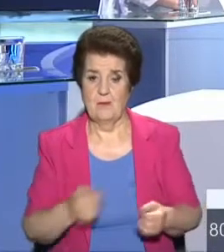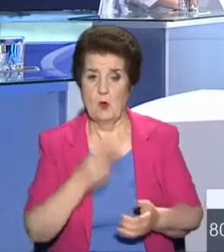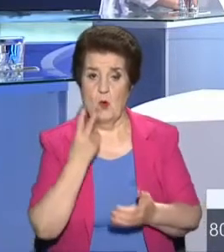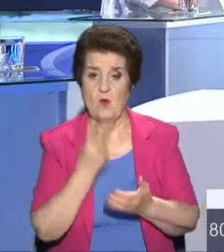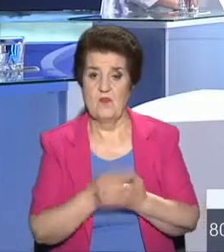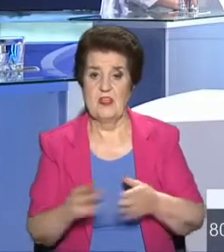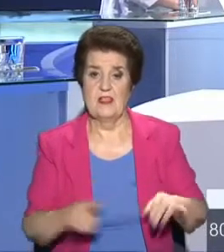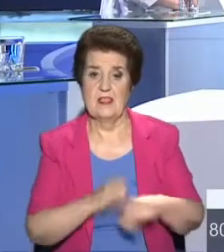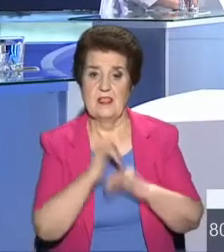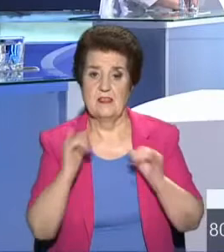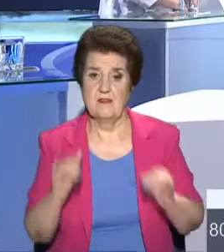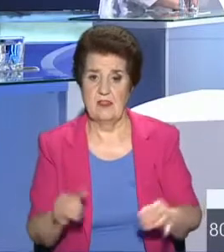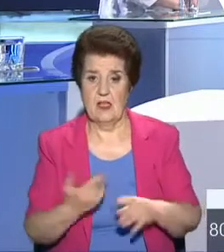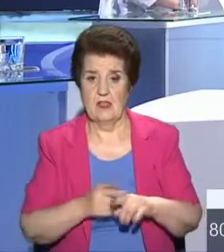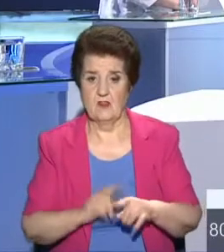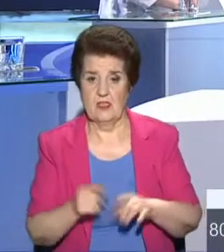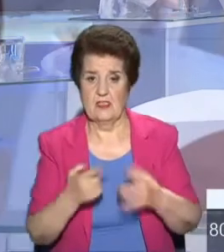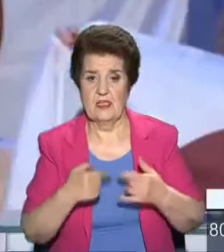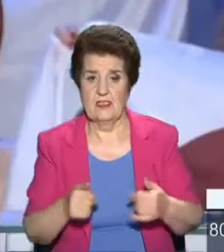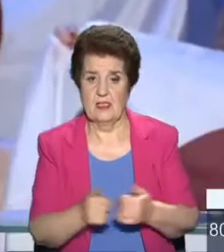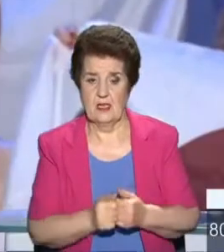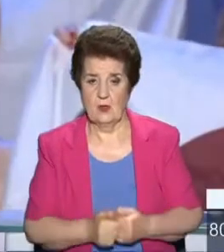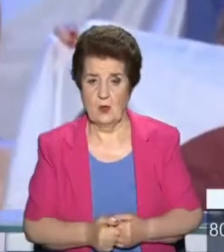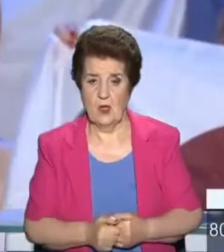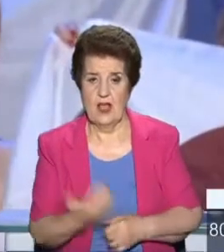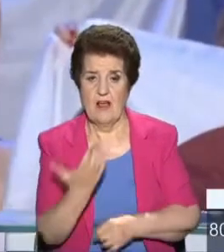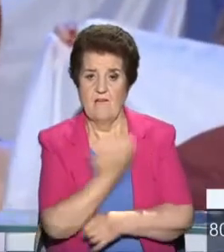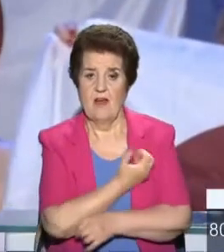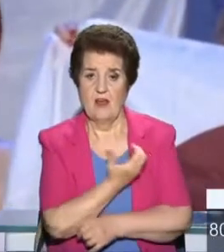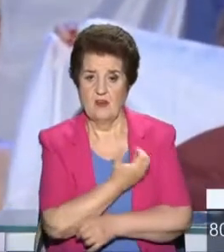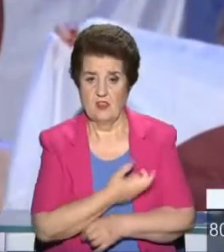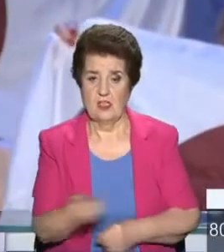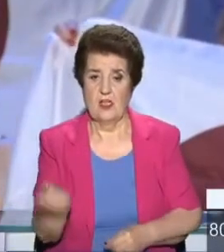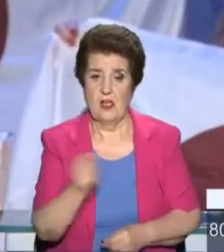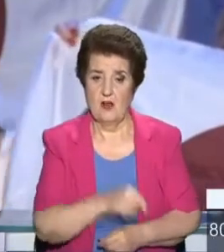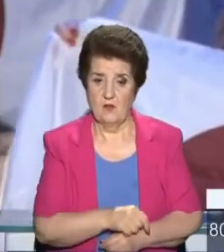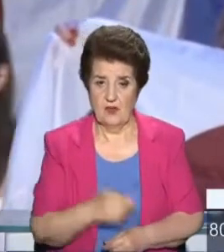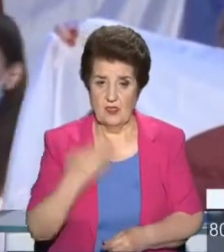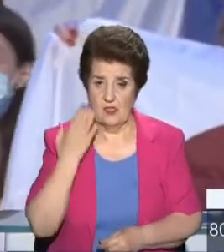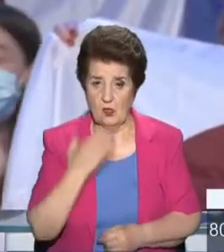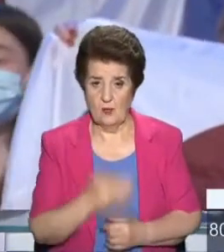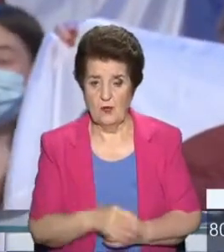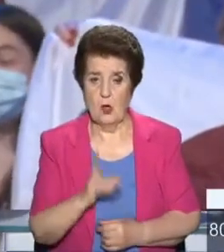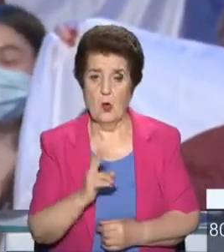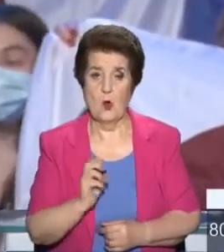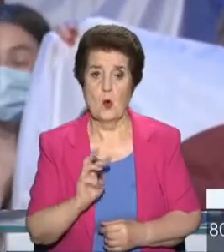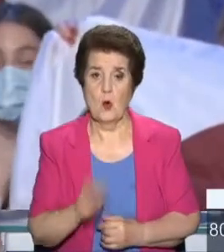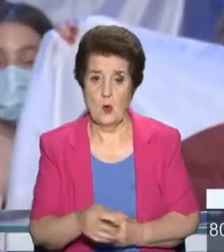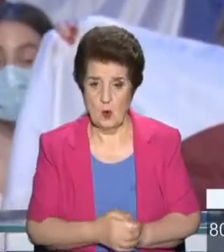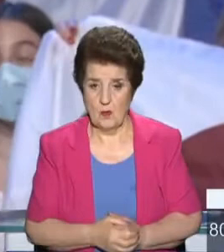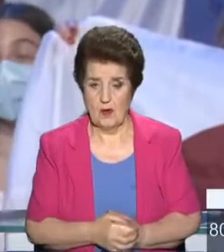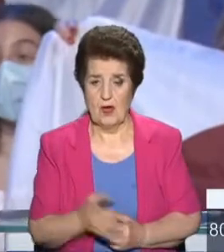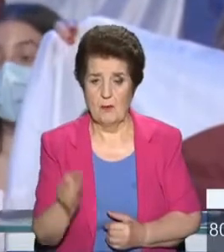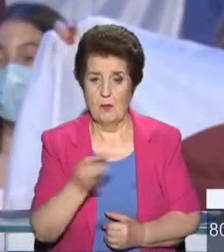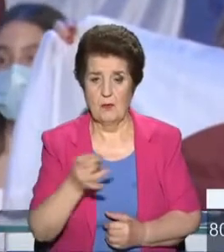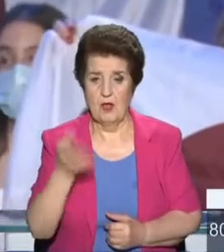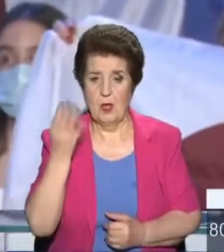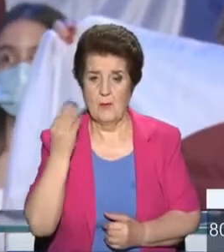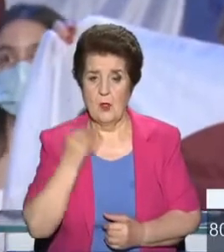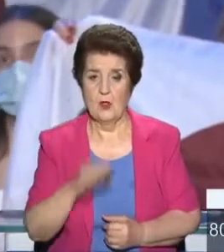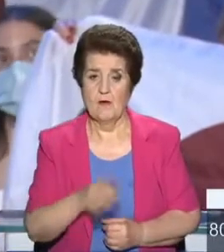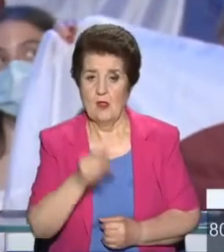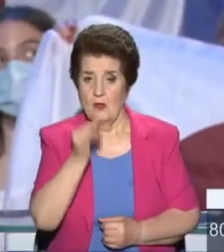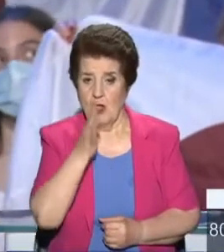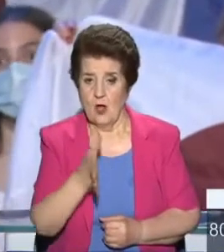dezvoltarea acestui sector a văzut că vaccinurile au venit din România ați văzut cum Republica Moldova nu a